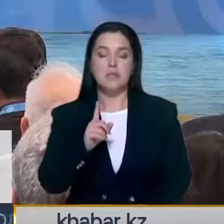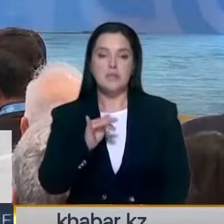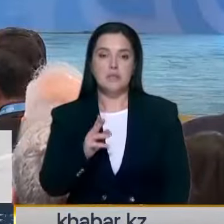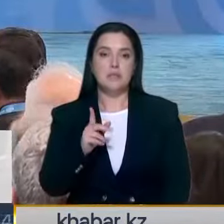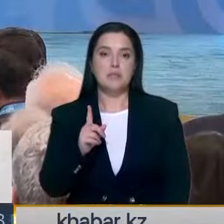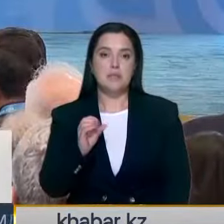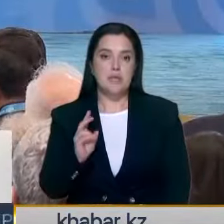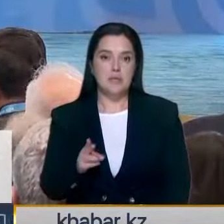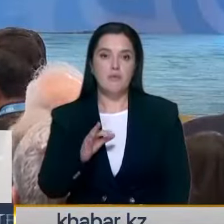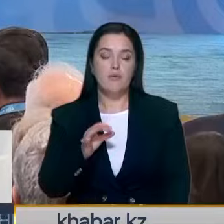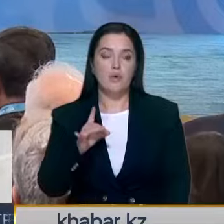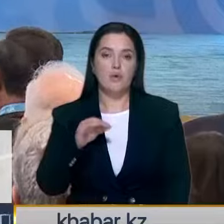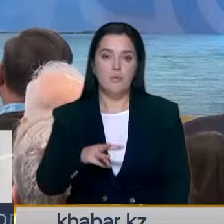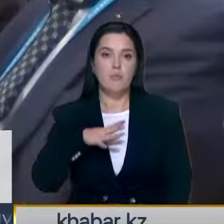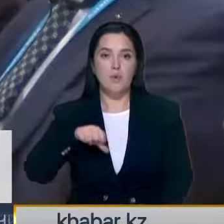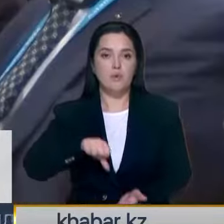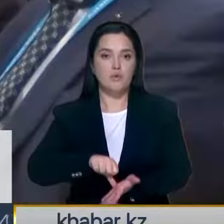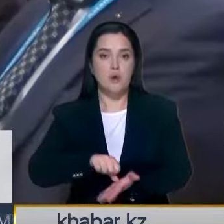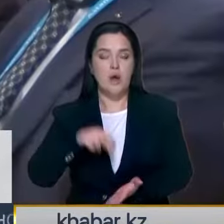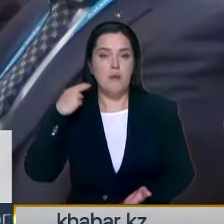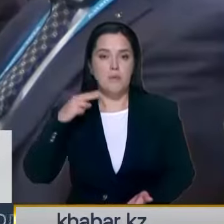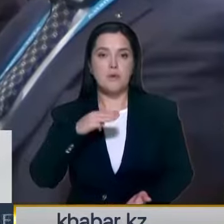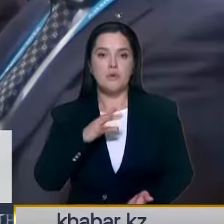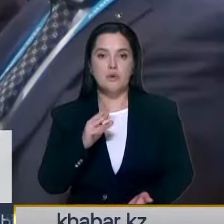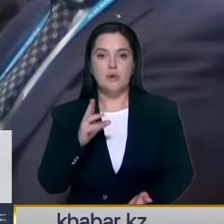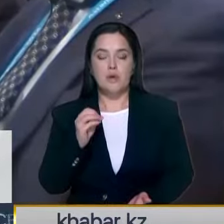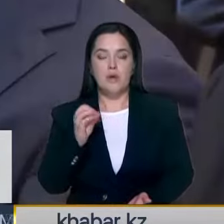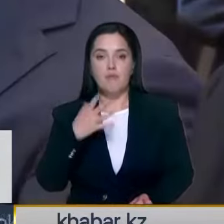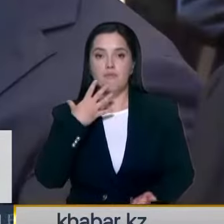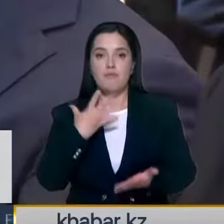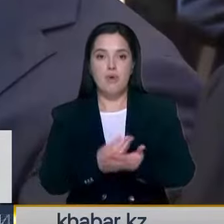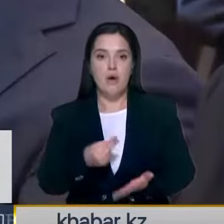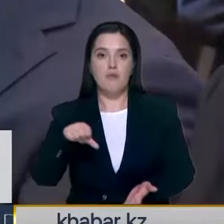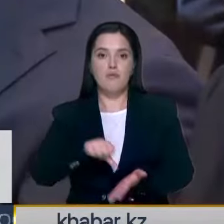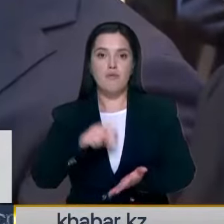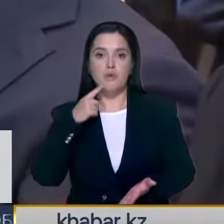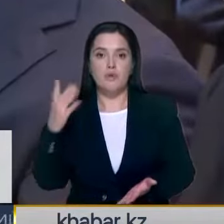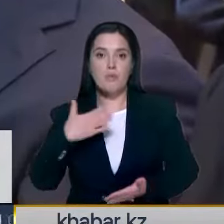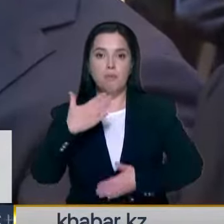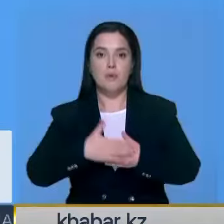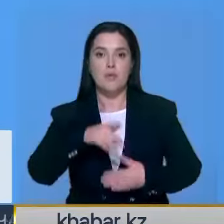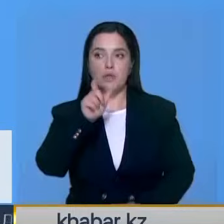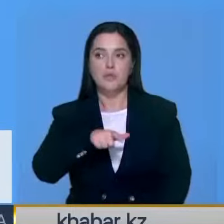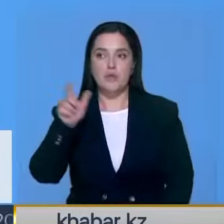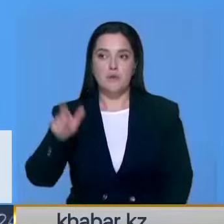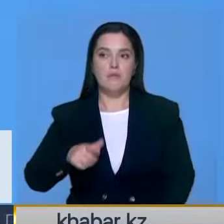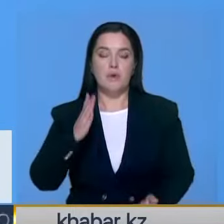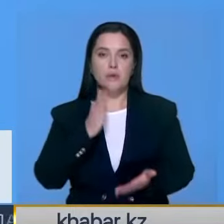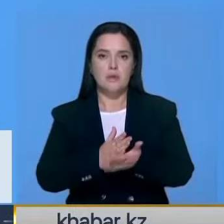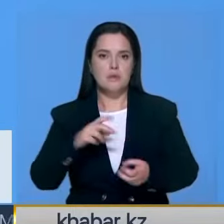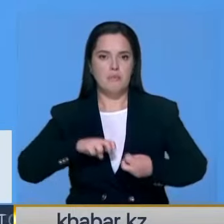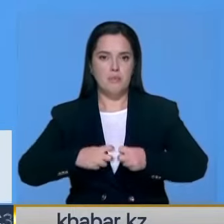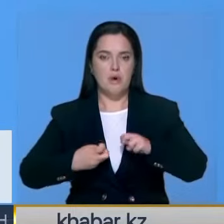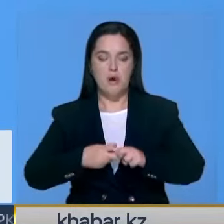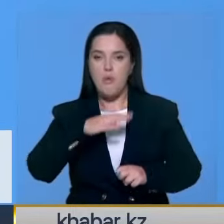принял участие президент Казахстана Касым жумар Тукаев в своём выступлении он отметил что перед человечеством стоят беспрецедентные вызовы